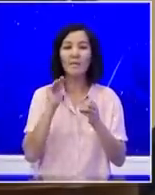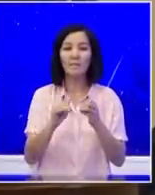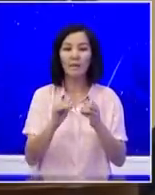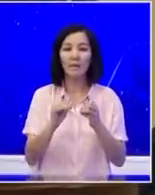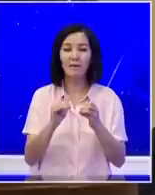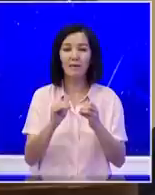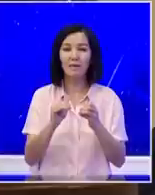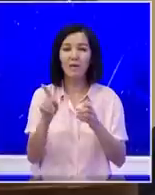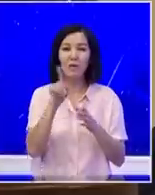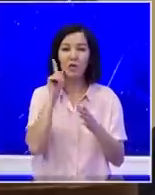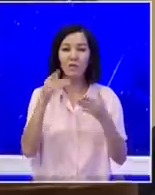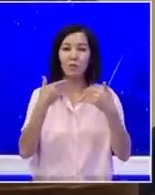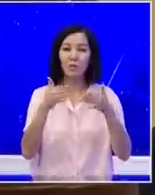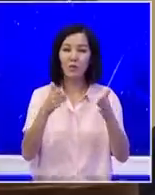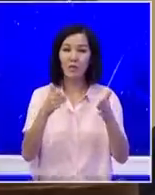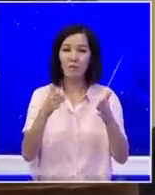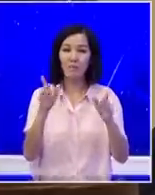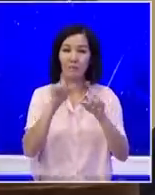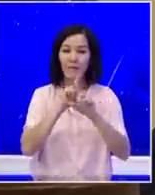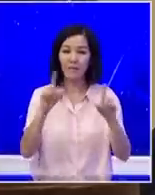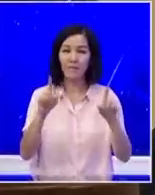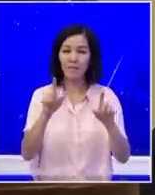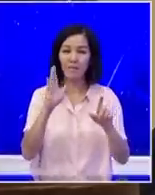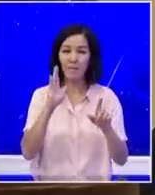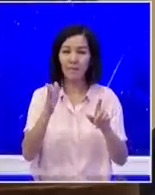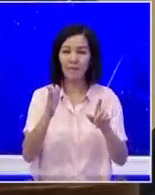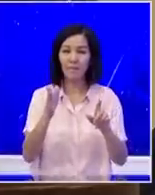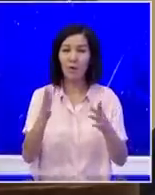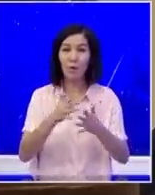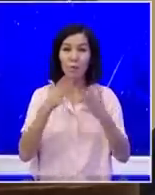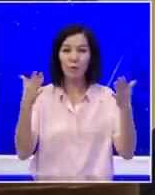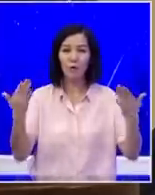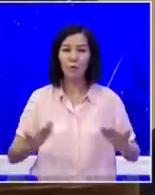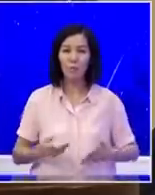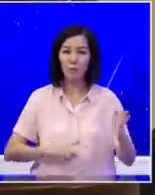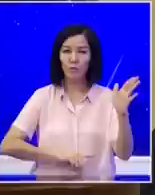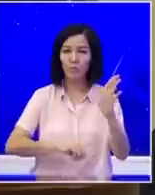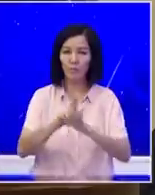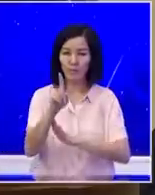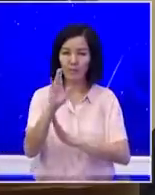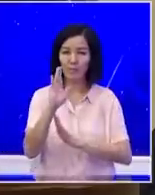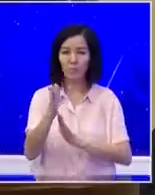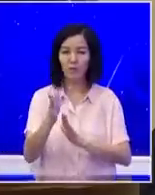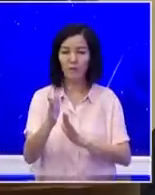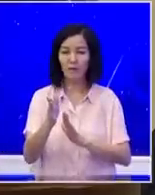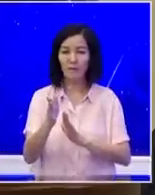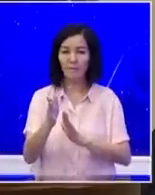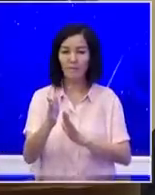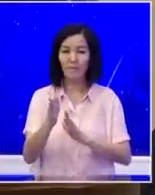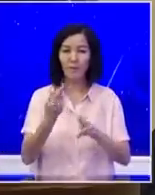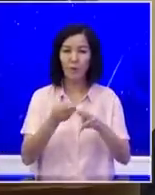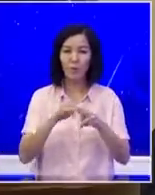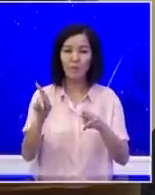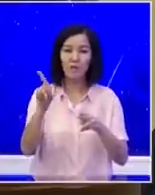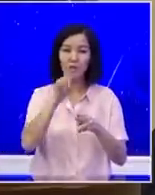астам жас түлек мектеп бітіріп, үлкен өмір жолына аттанғалы тұр. Осы